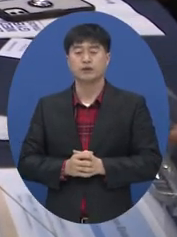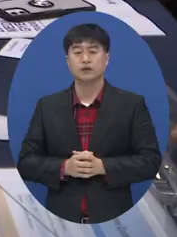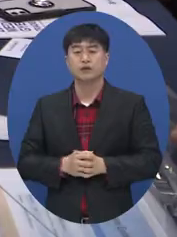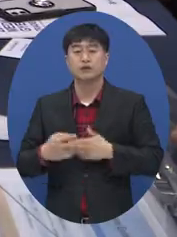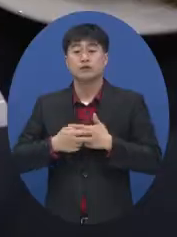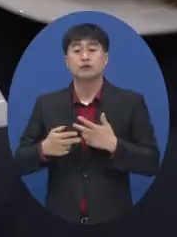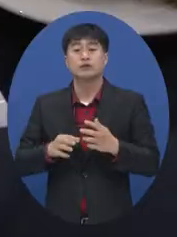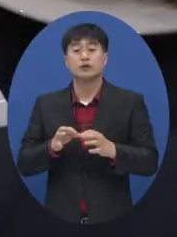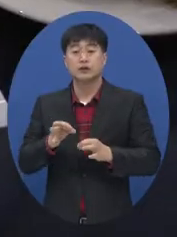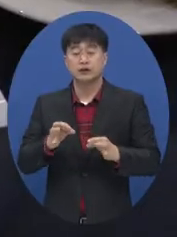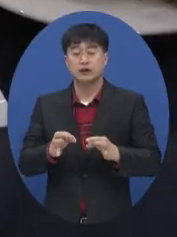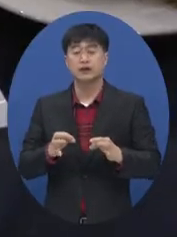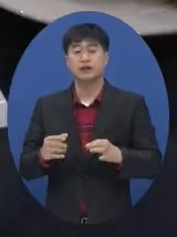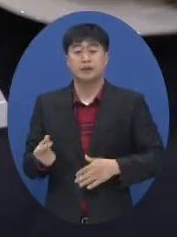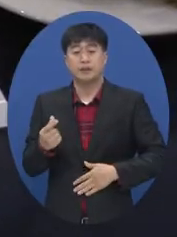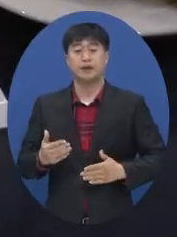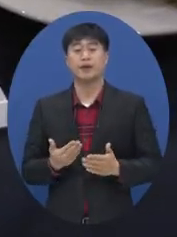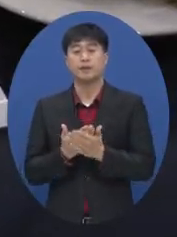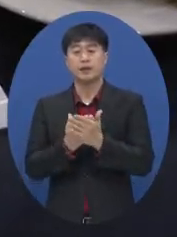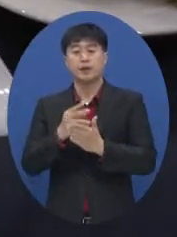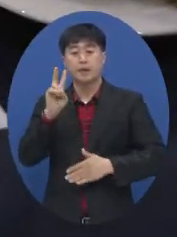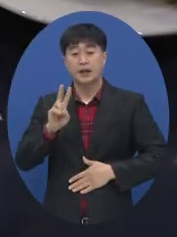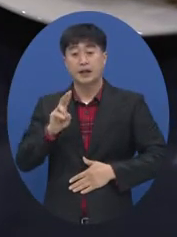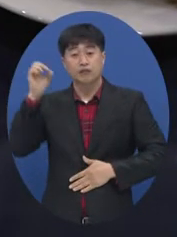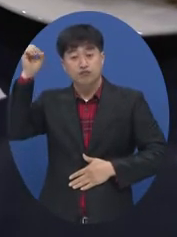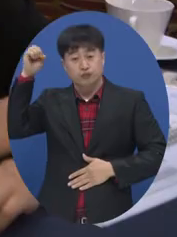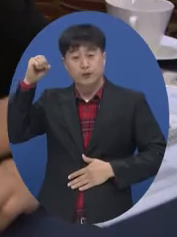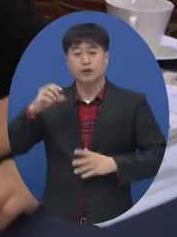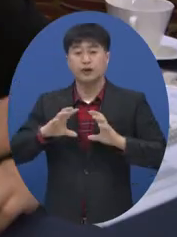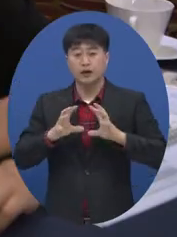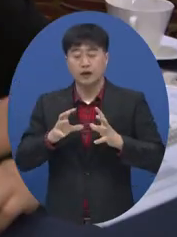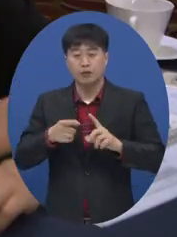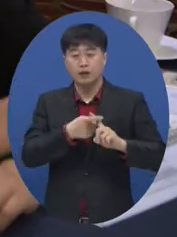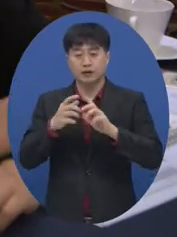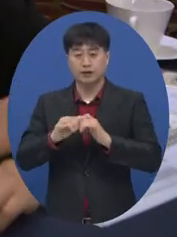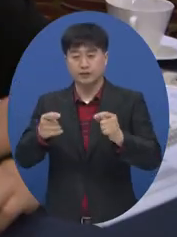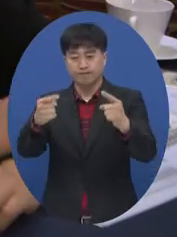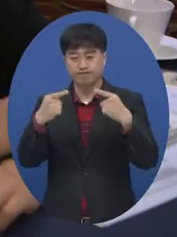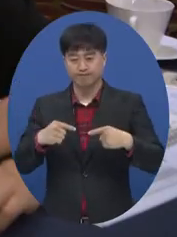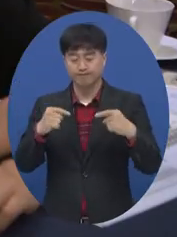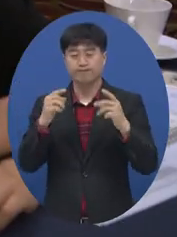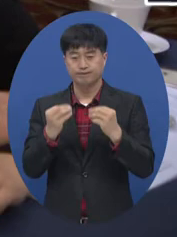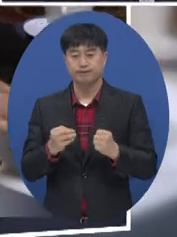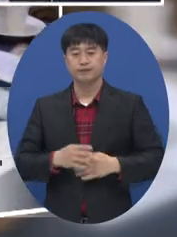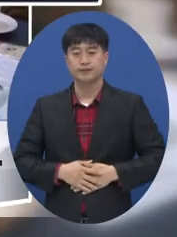시장이 급속도로 성장하고 있는 베트남과 우즈베키스탄 쪽 관계자가 주로 자리했습니다.